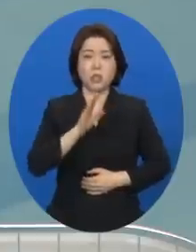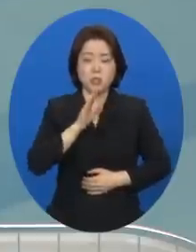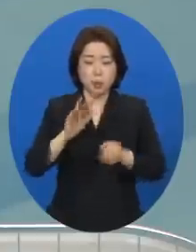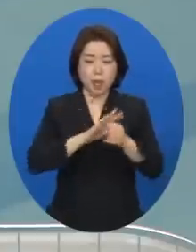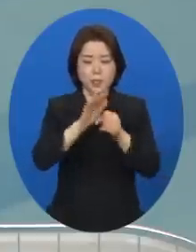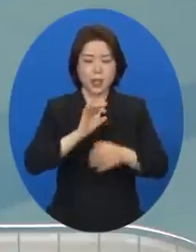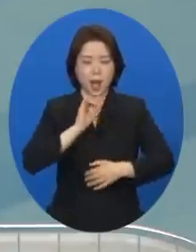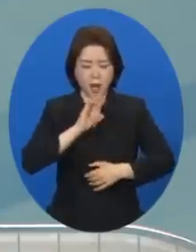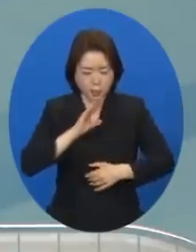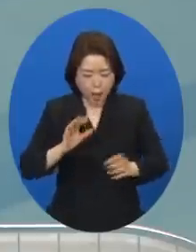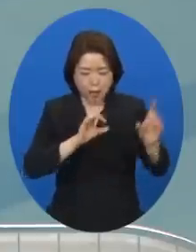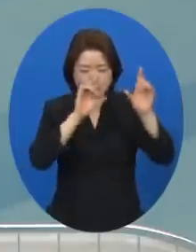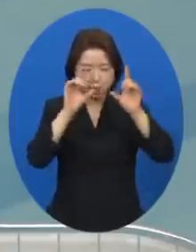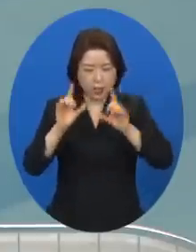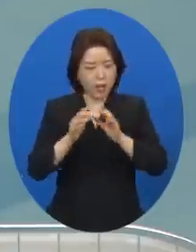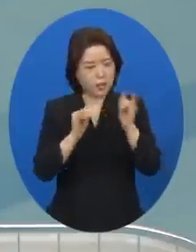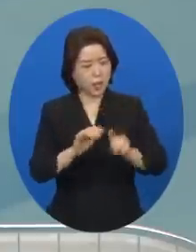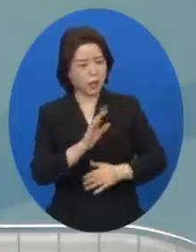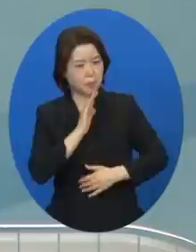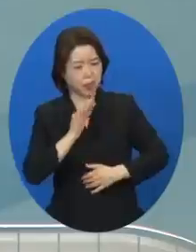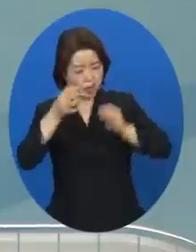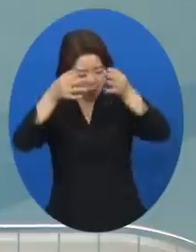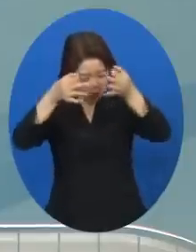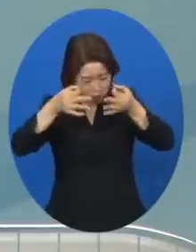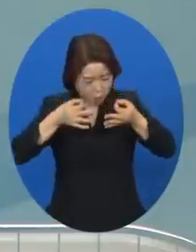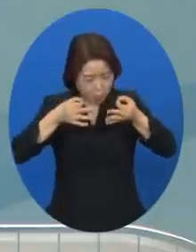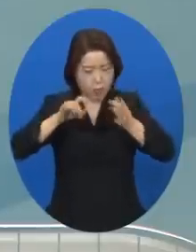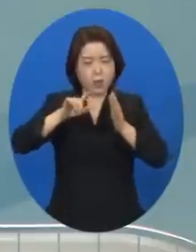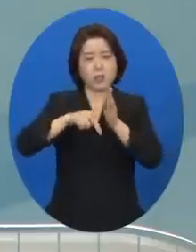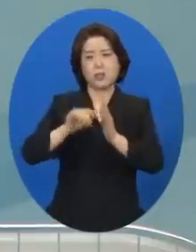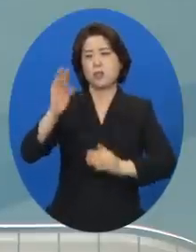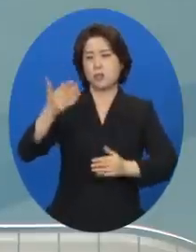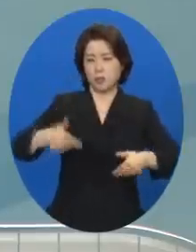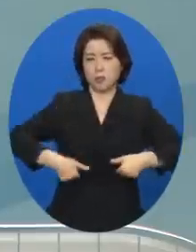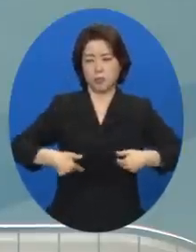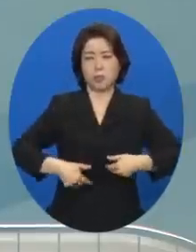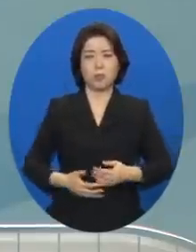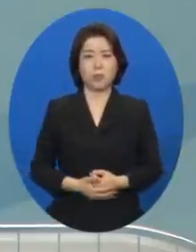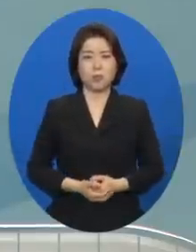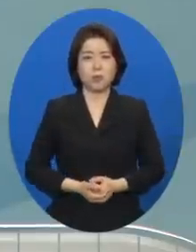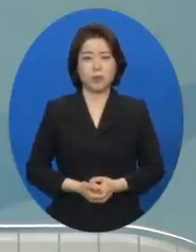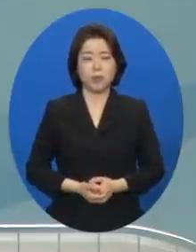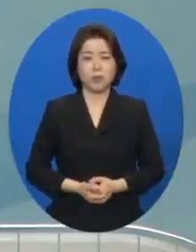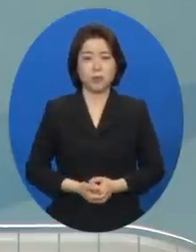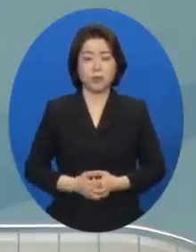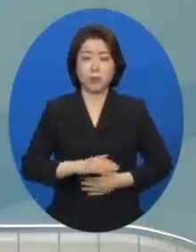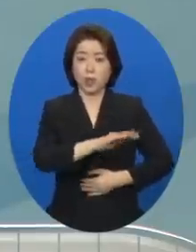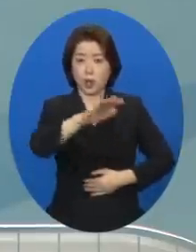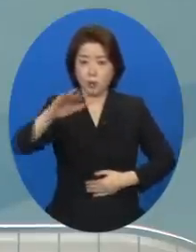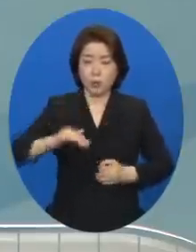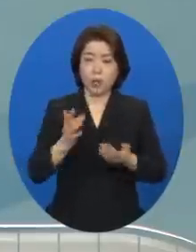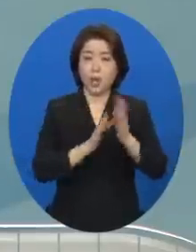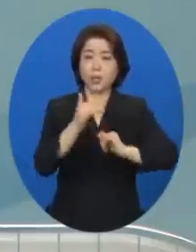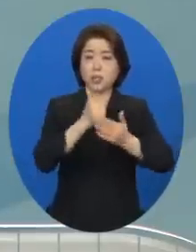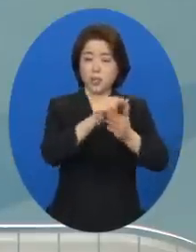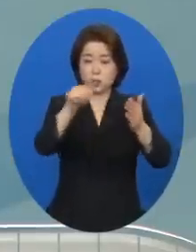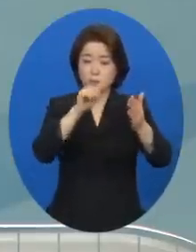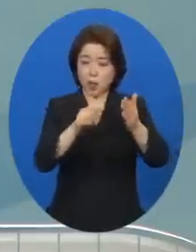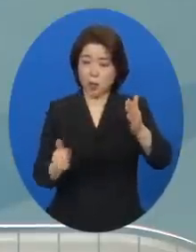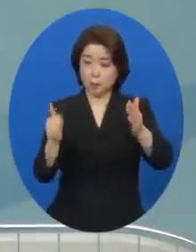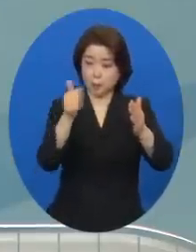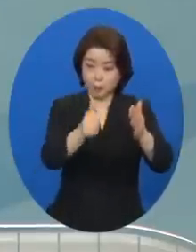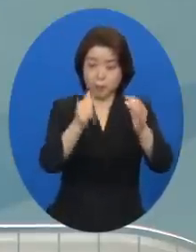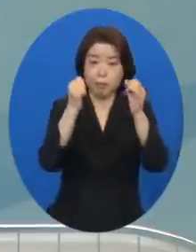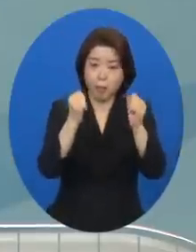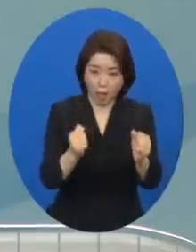하며 사는 사람이 되었는지를 점검하는 시간이 되어 우리가 예수님 안에 머물면